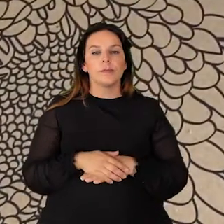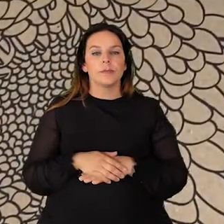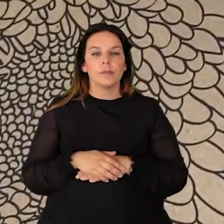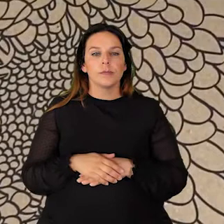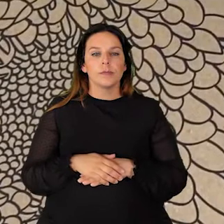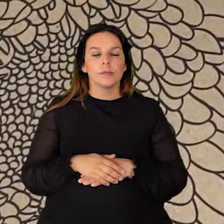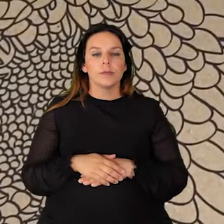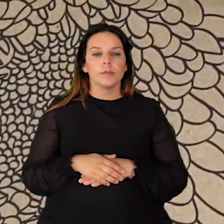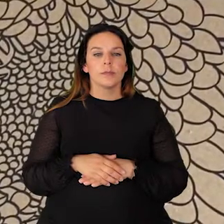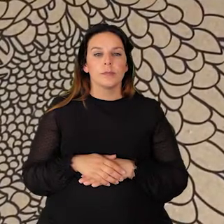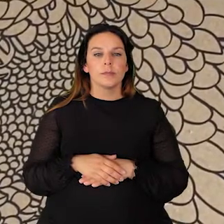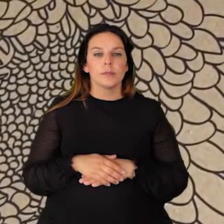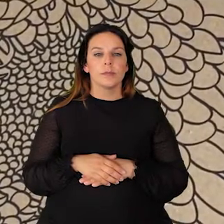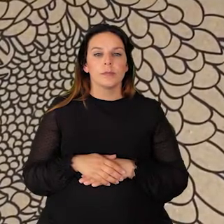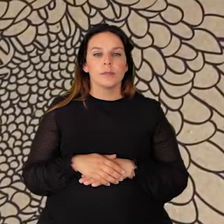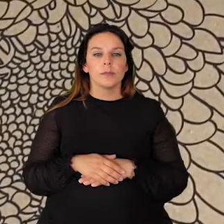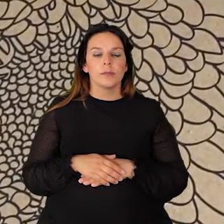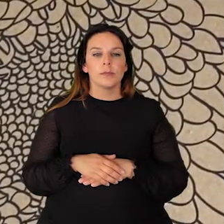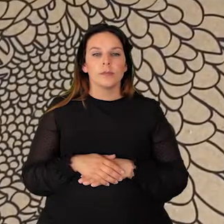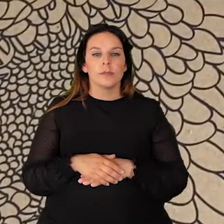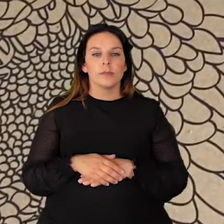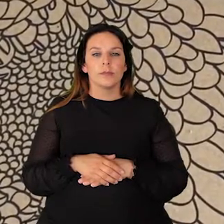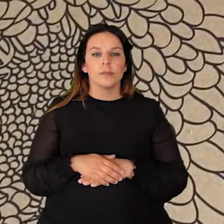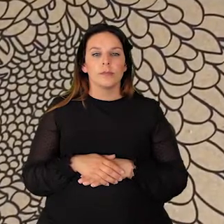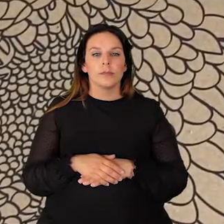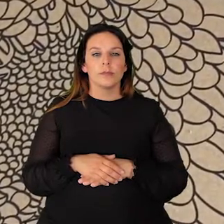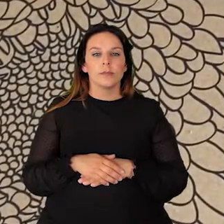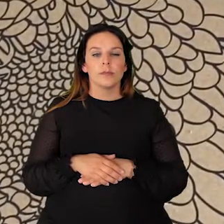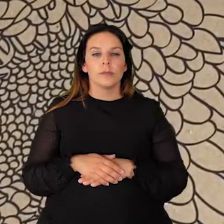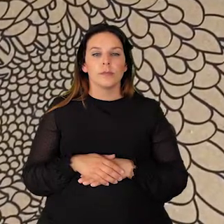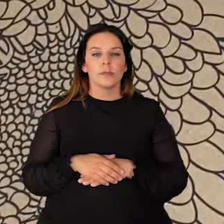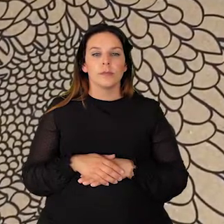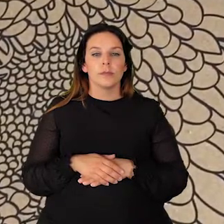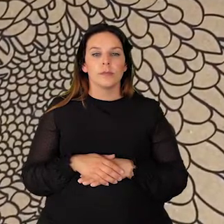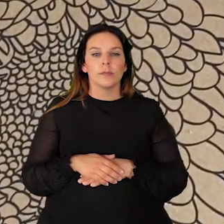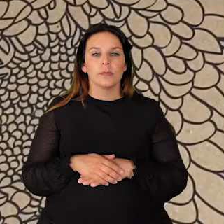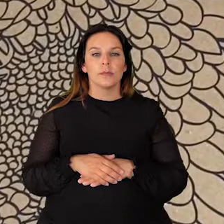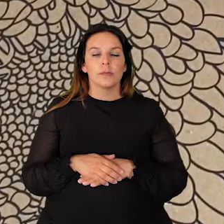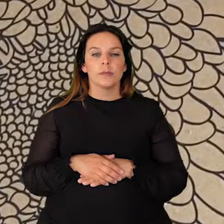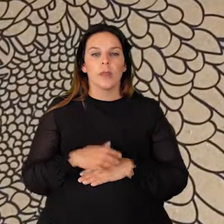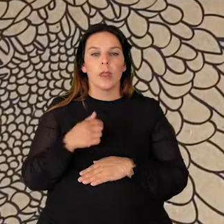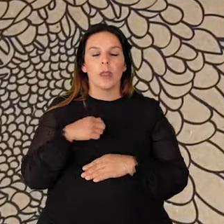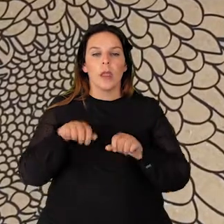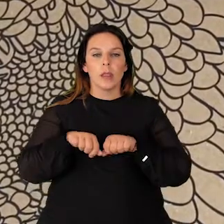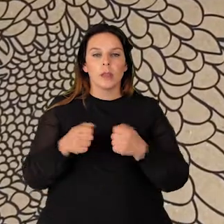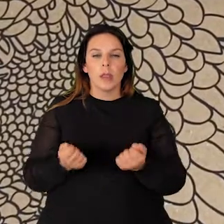tak po naginam żeby zrobił się bardziej elastyczne żebym mogła sobie z nim pracować